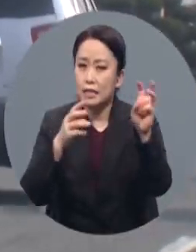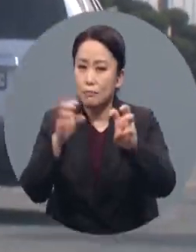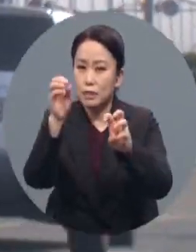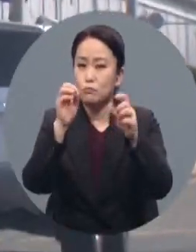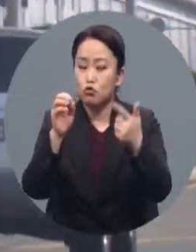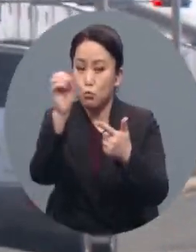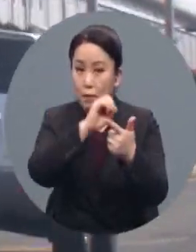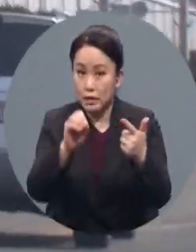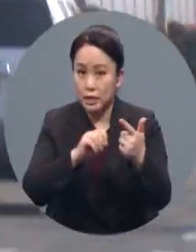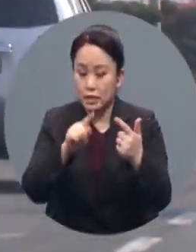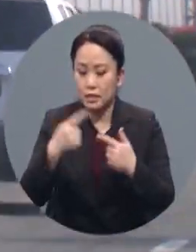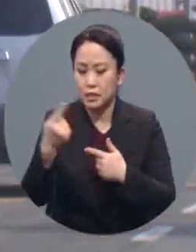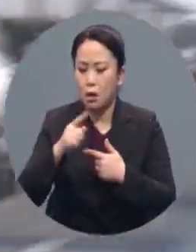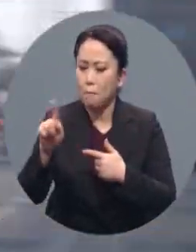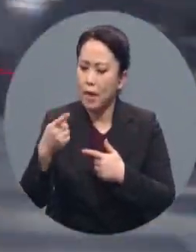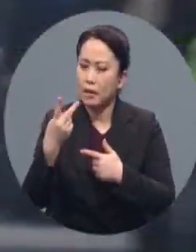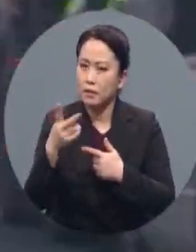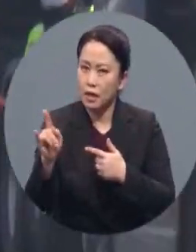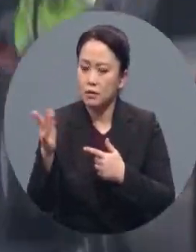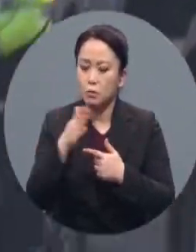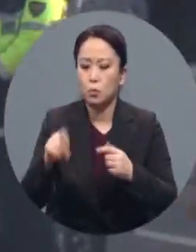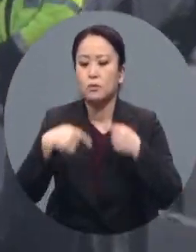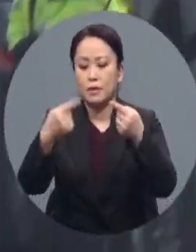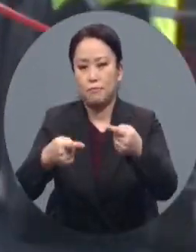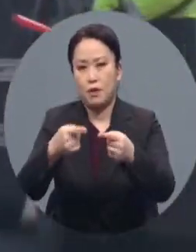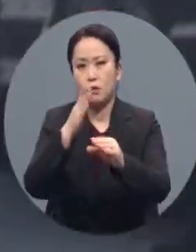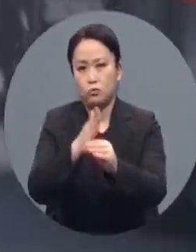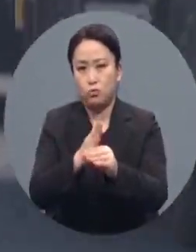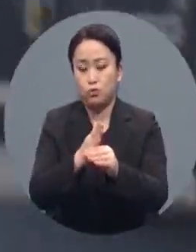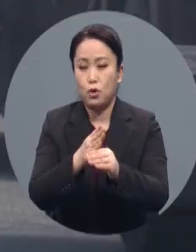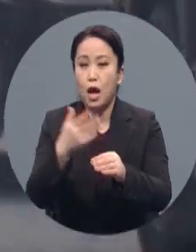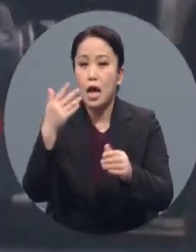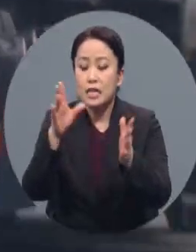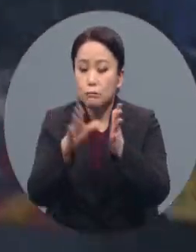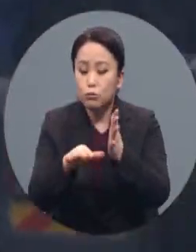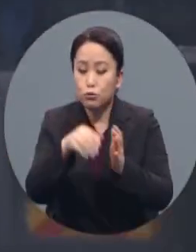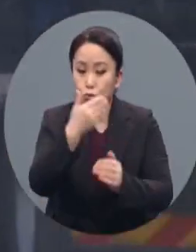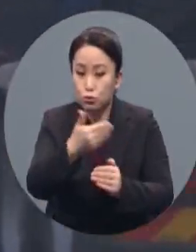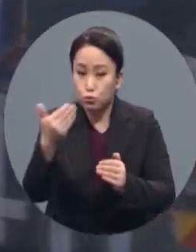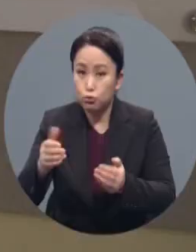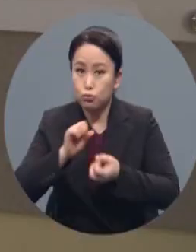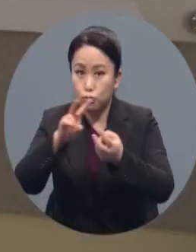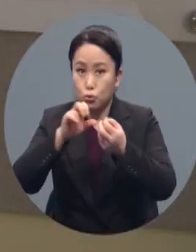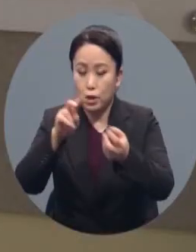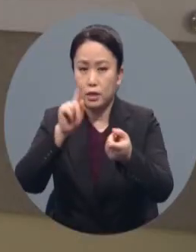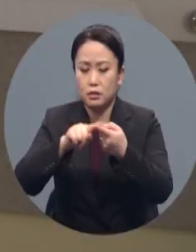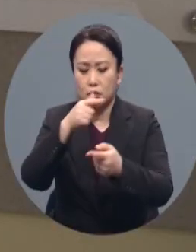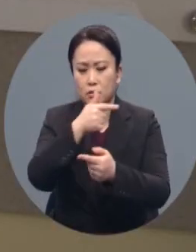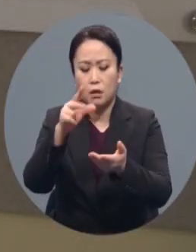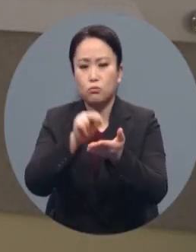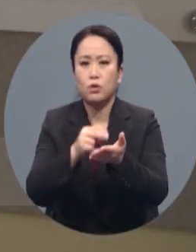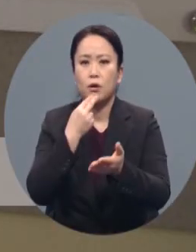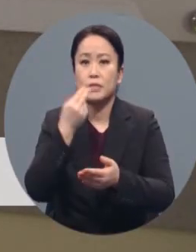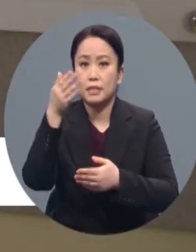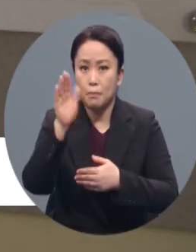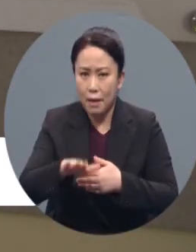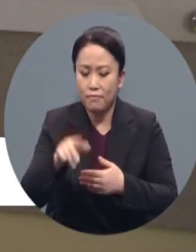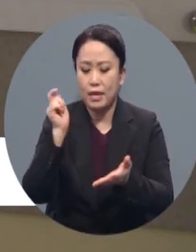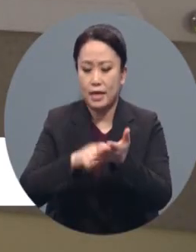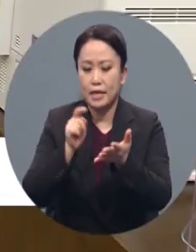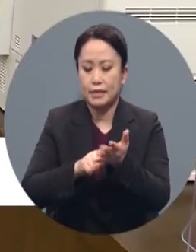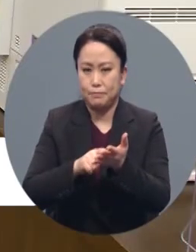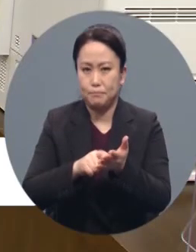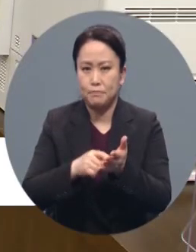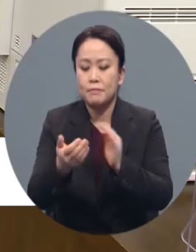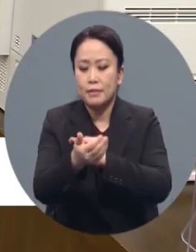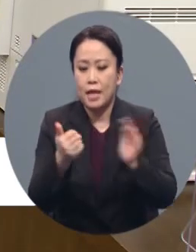대가 파업에 동참하고 있는 것으로 집계됐습니다. 아직 물류 운송에 큰 차질은 없지만 항만 당국은 긴급 대응반을